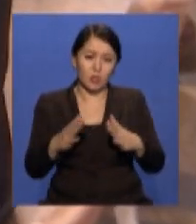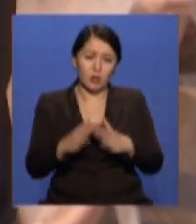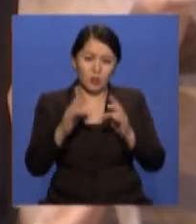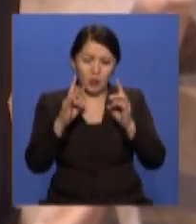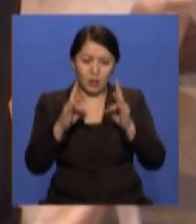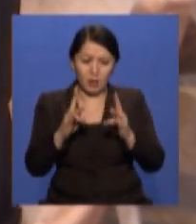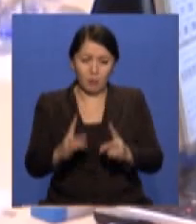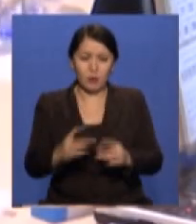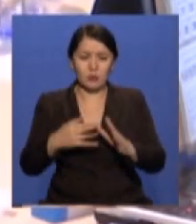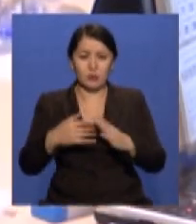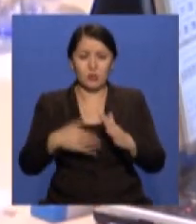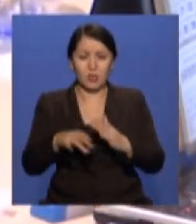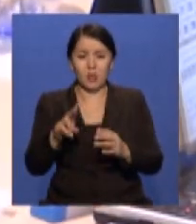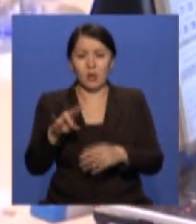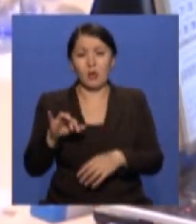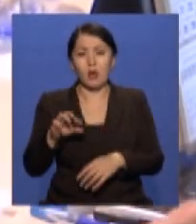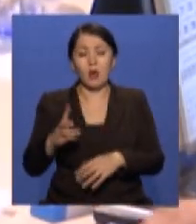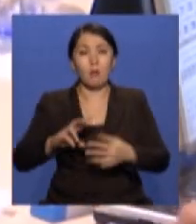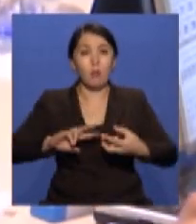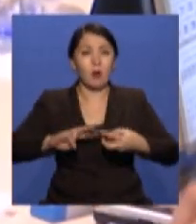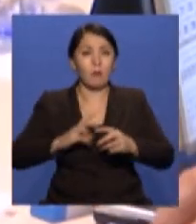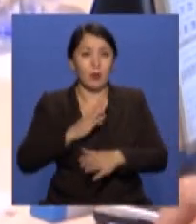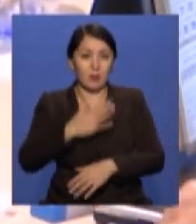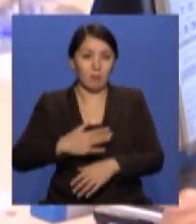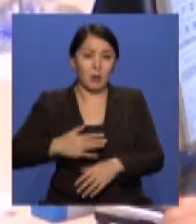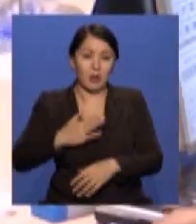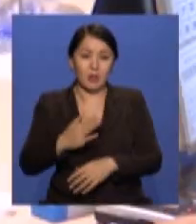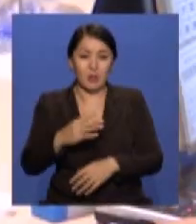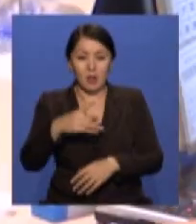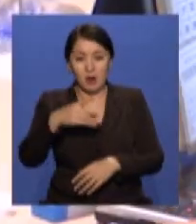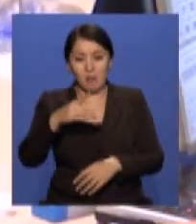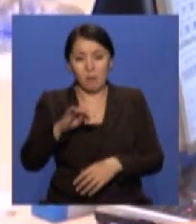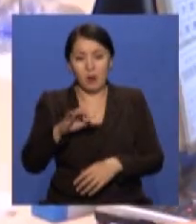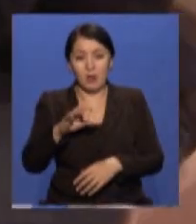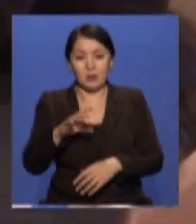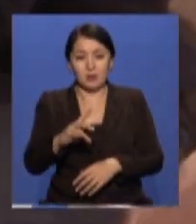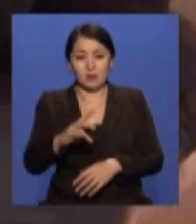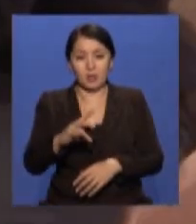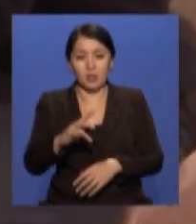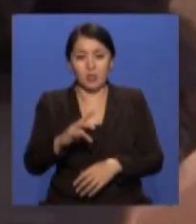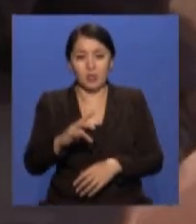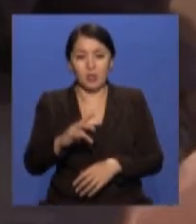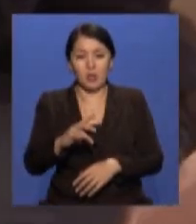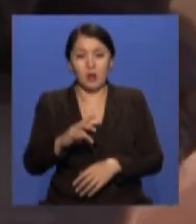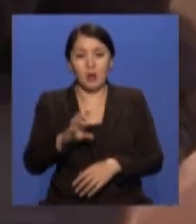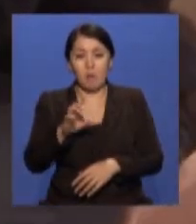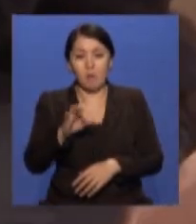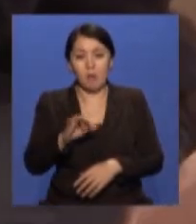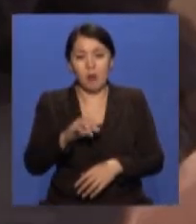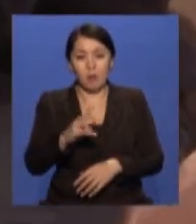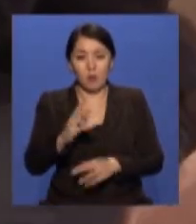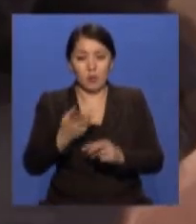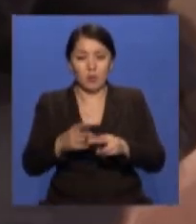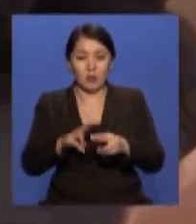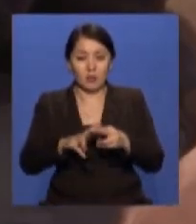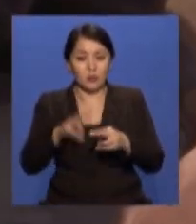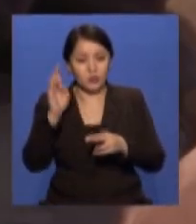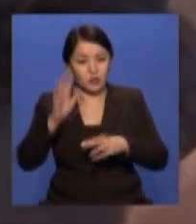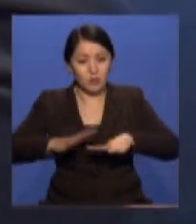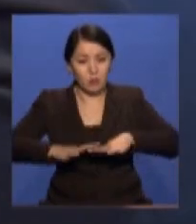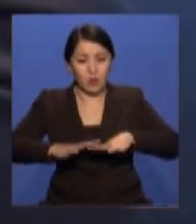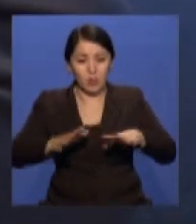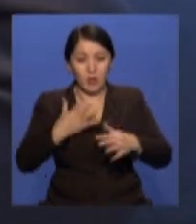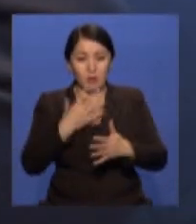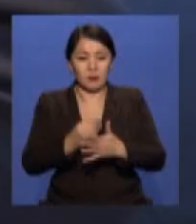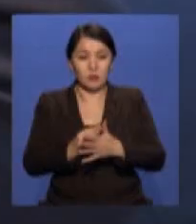тұрғын үй коммуналдық шаруашылығы мәселелері толғандырады. Галина Салиницына Первенец бау-бақша қоғамының өкілі. Су тасқыны кезінде